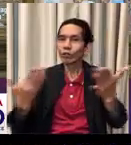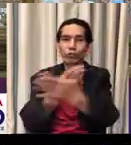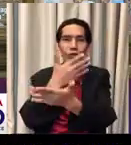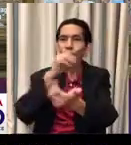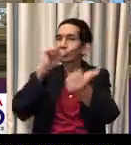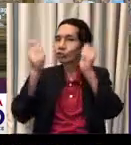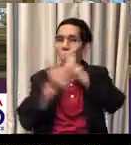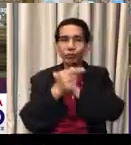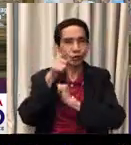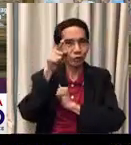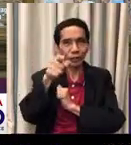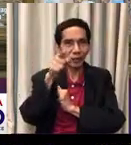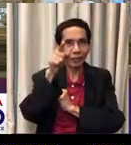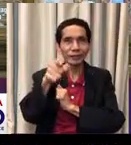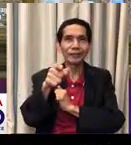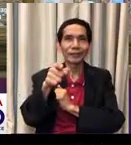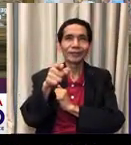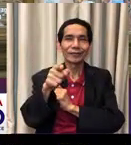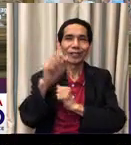nagbago ka.